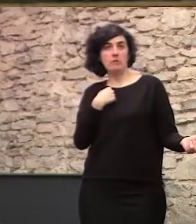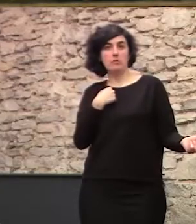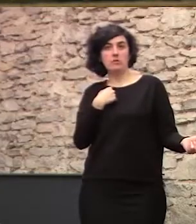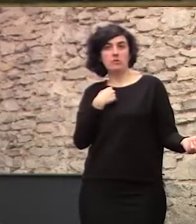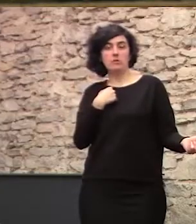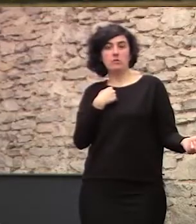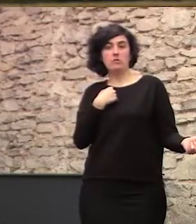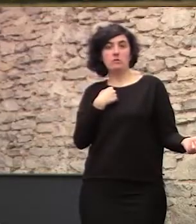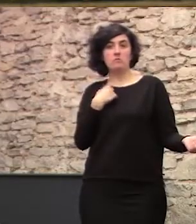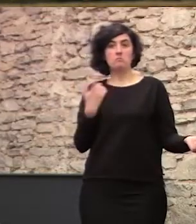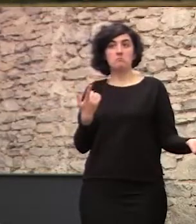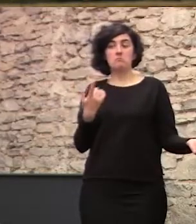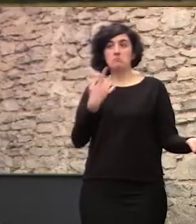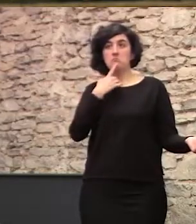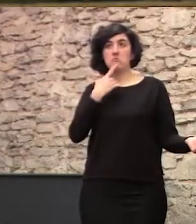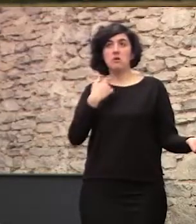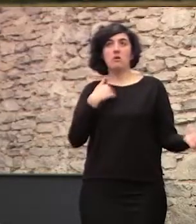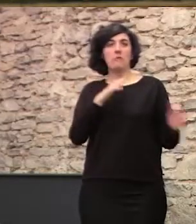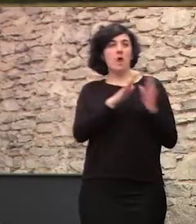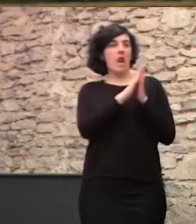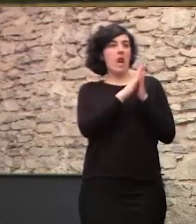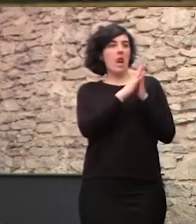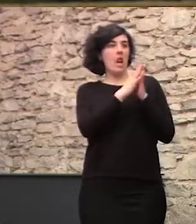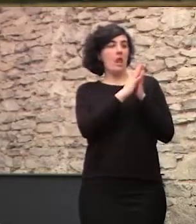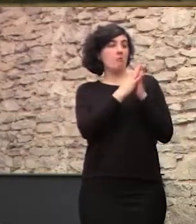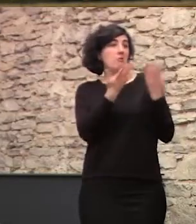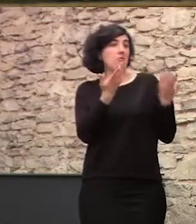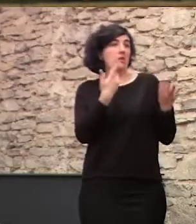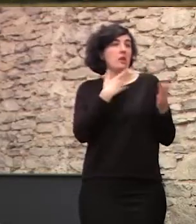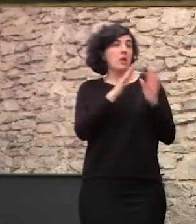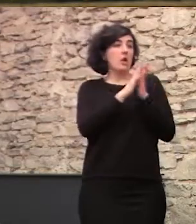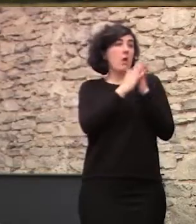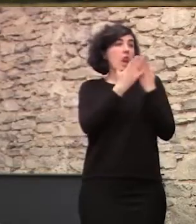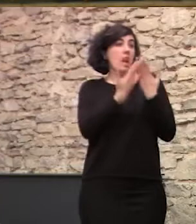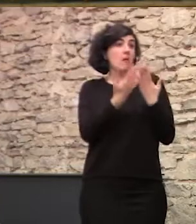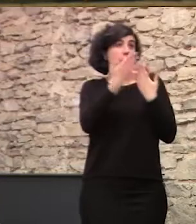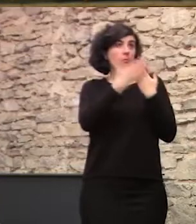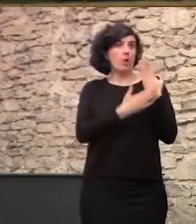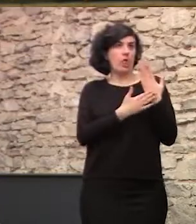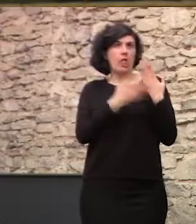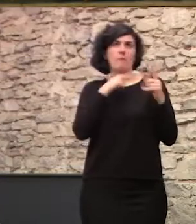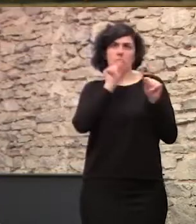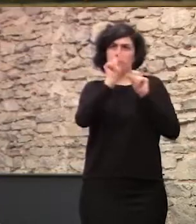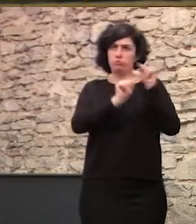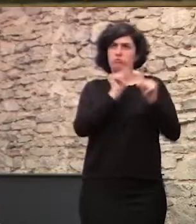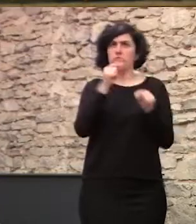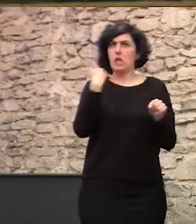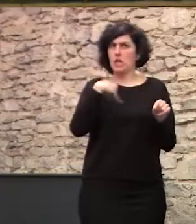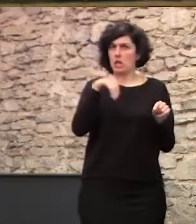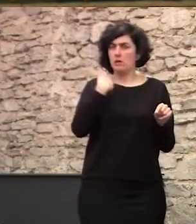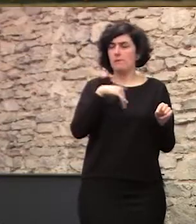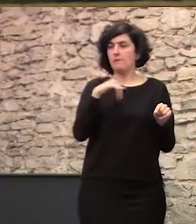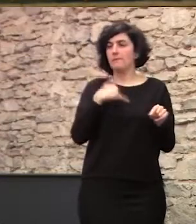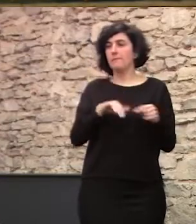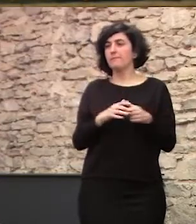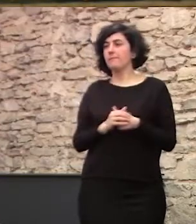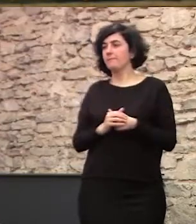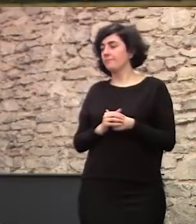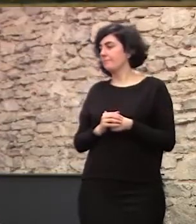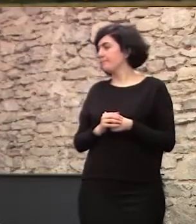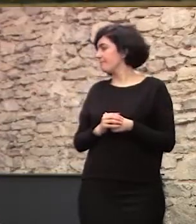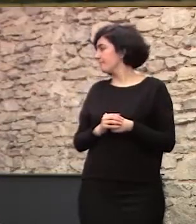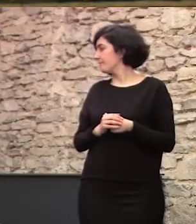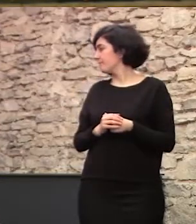deje indiferente, ez? Ba, zesatarra den esateko bada ere, ba, bueno, hori zelan dutela, ere, indiferente.